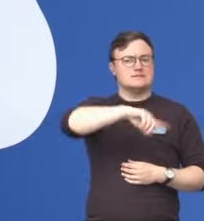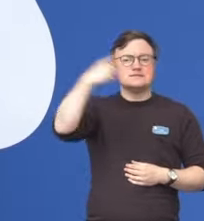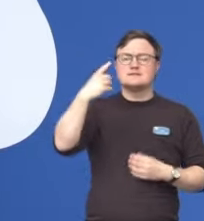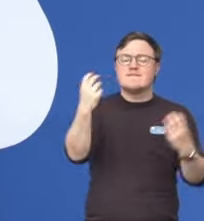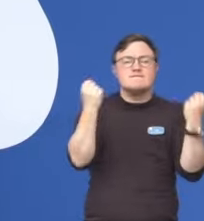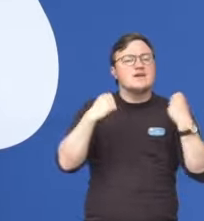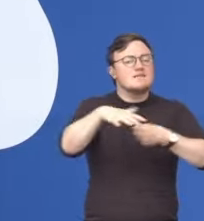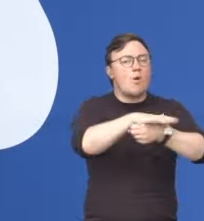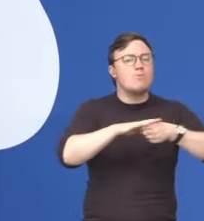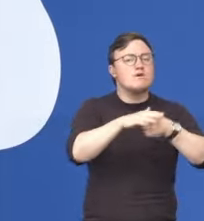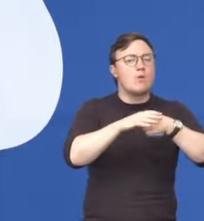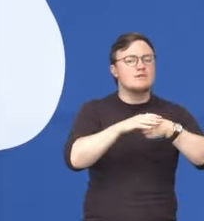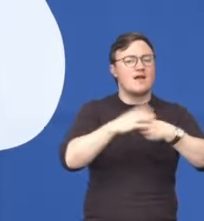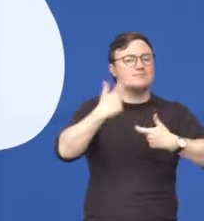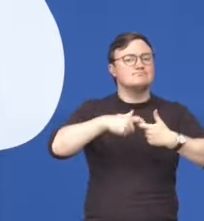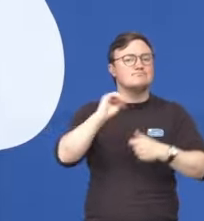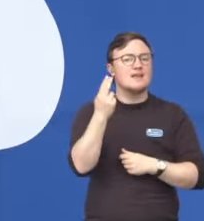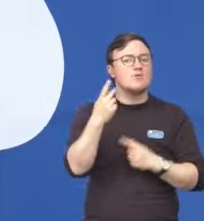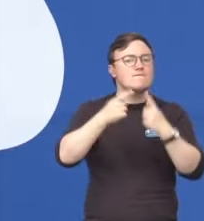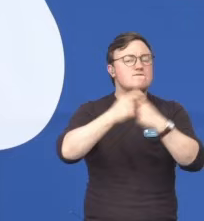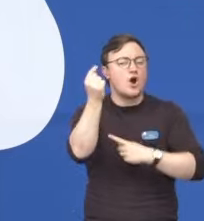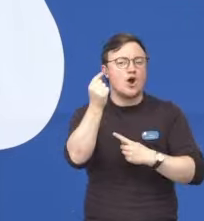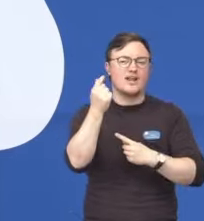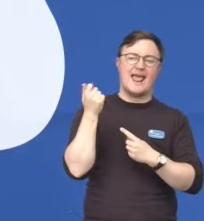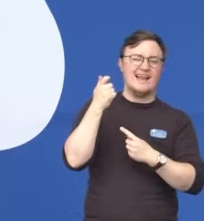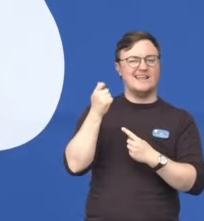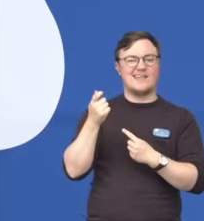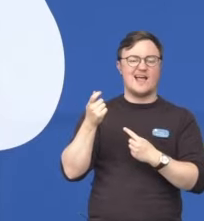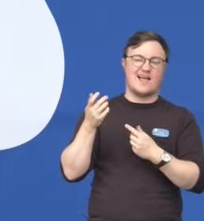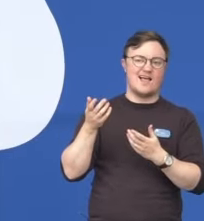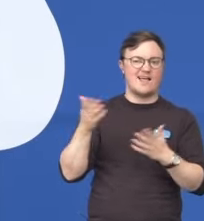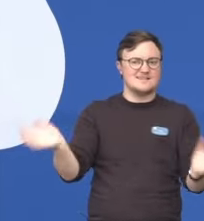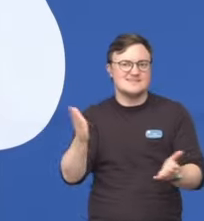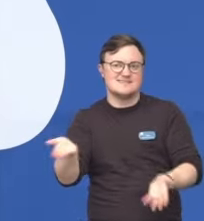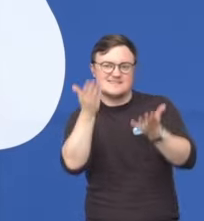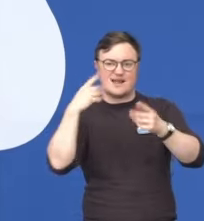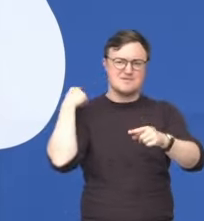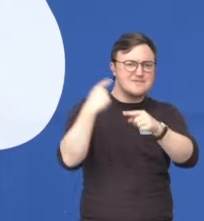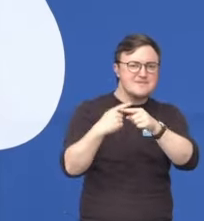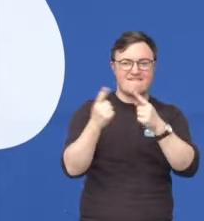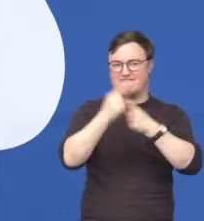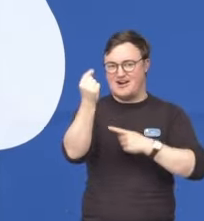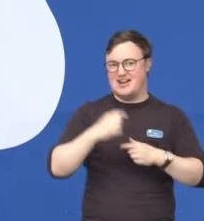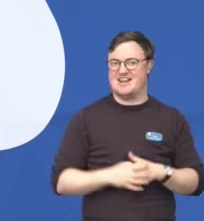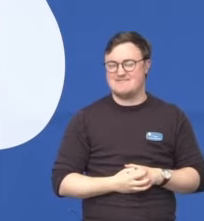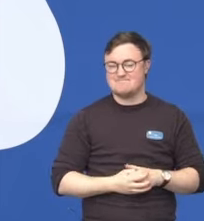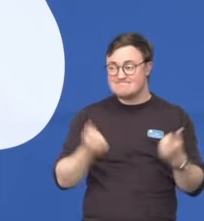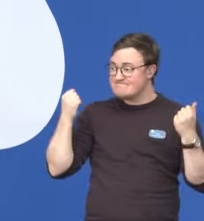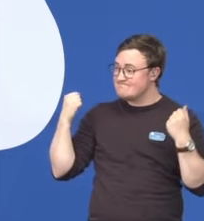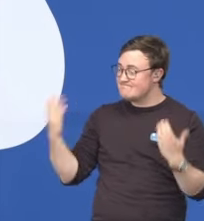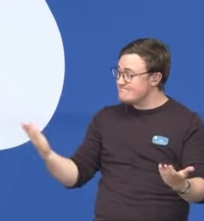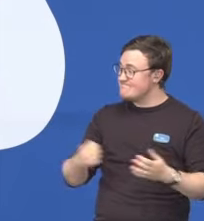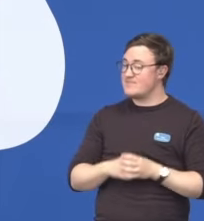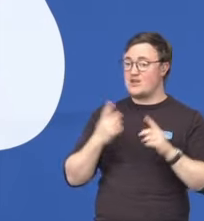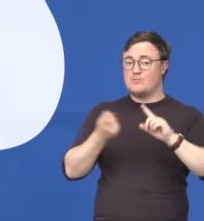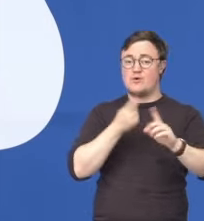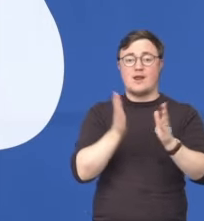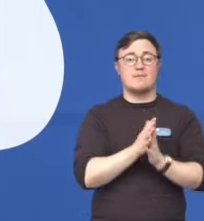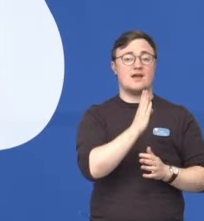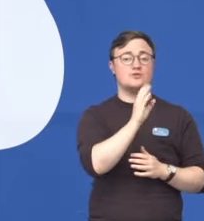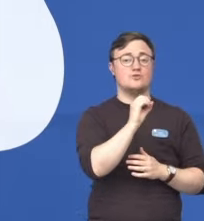är nu i EU-valet. För att pressa er lite grann när det är så här kort kvar inför valet. Varsågod, vi börjar i Douglas